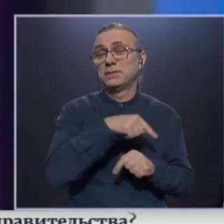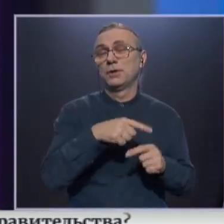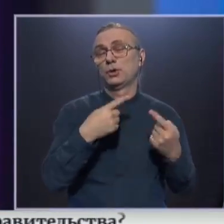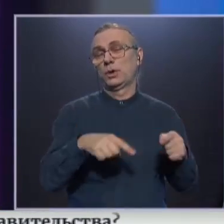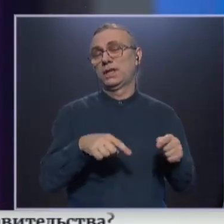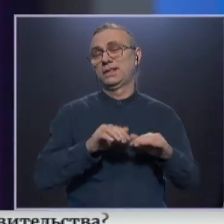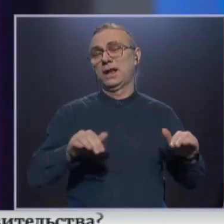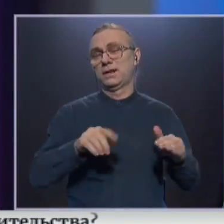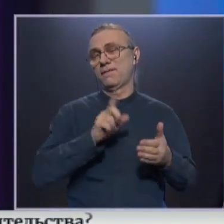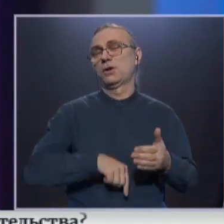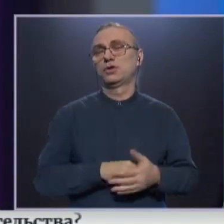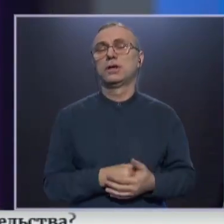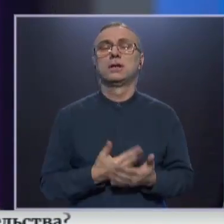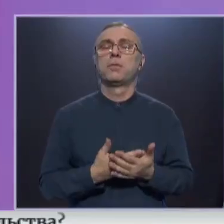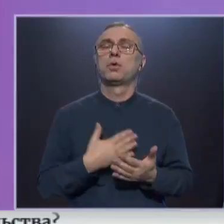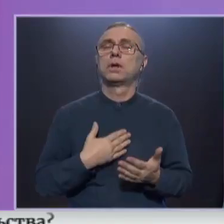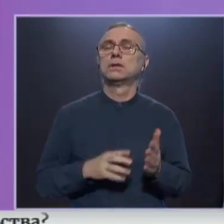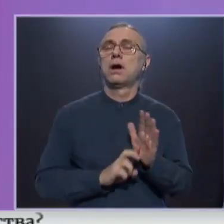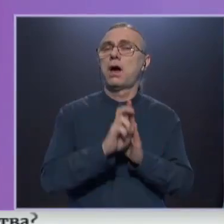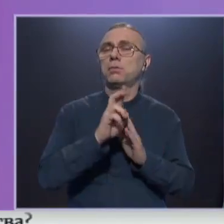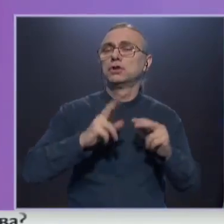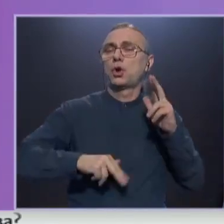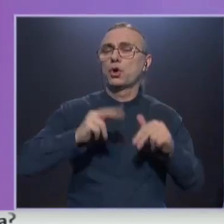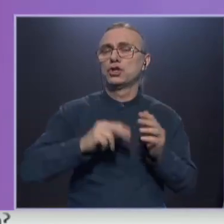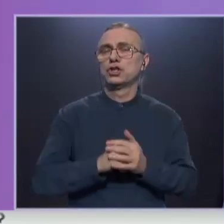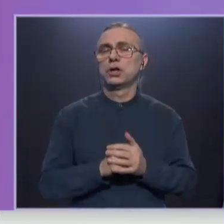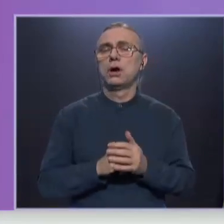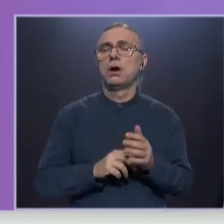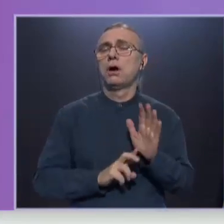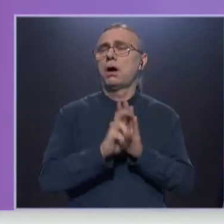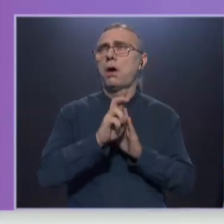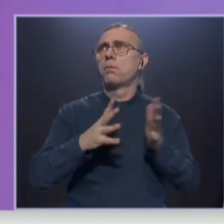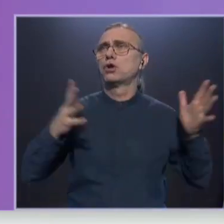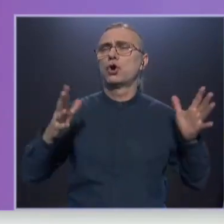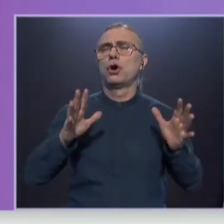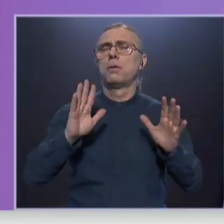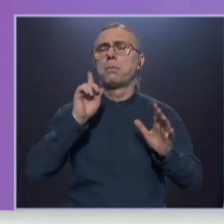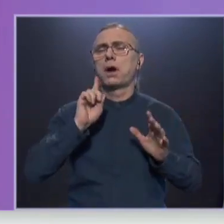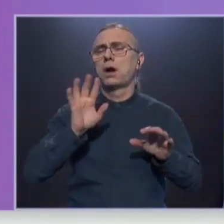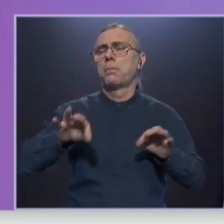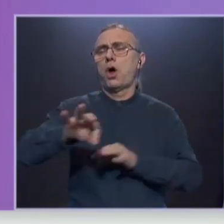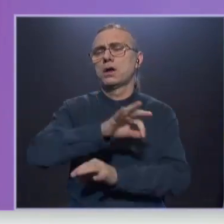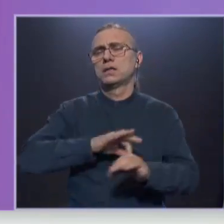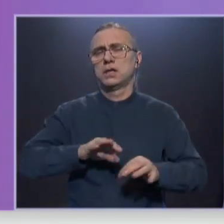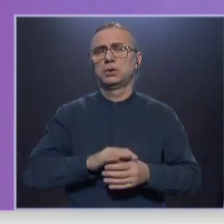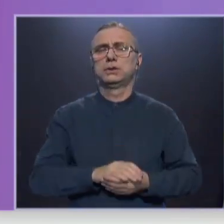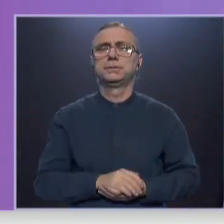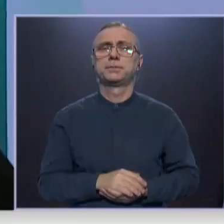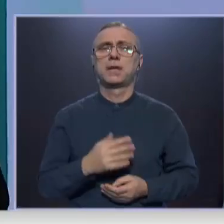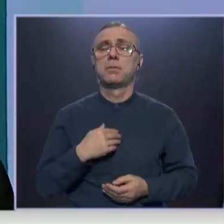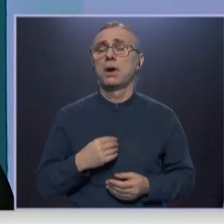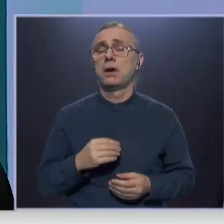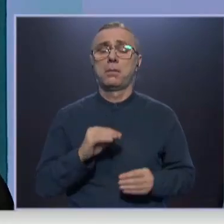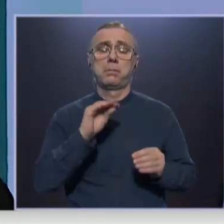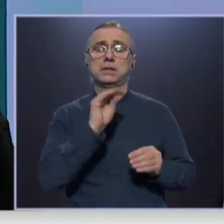нас, например, храм строящийся, у нас сам храм еще только проектируется большой. А мы когда поставили